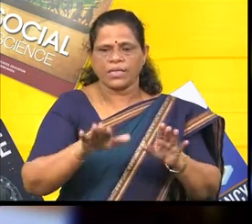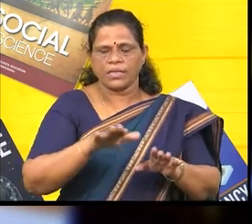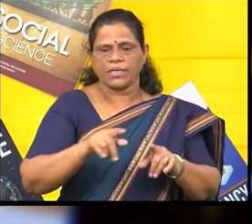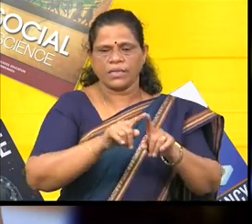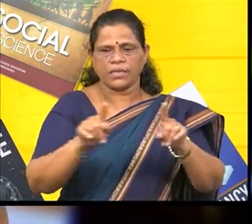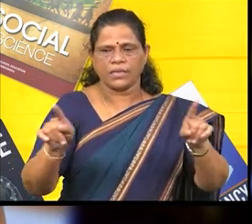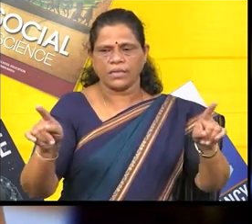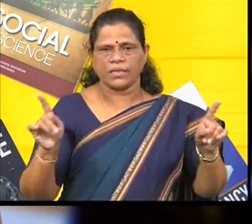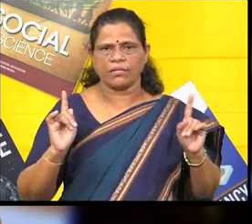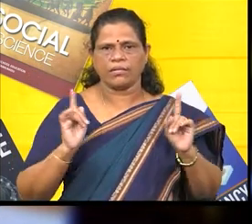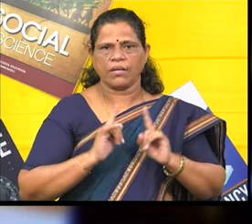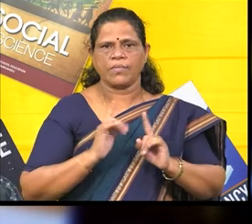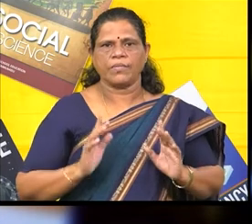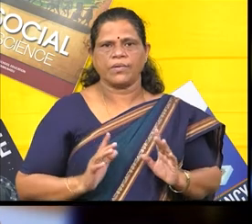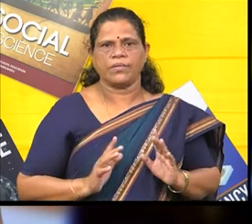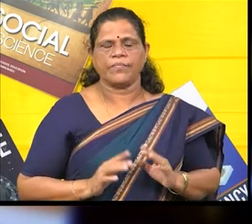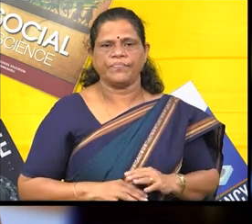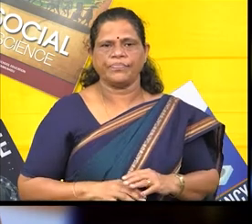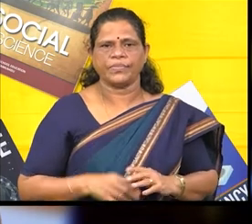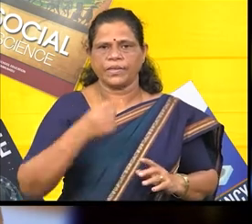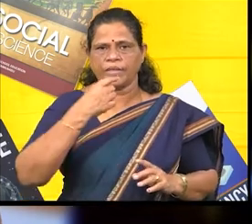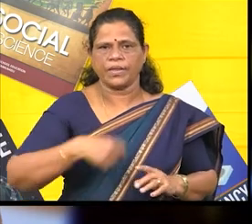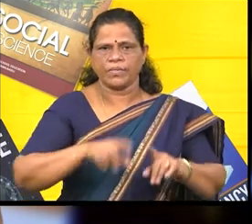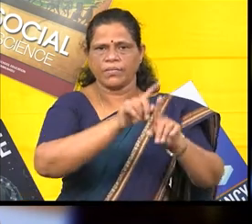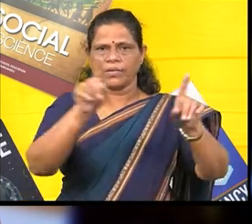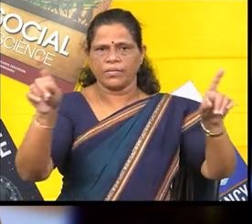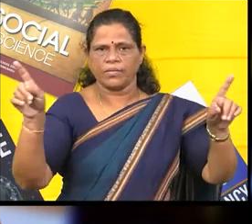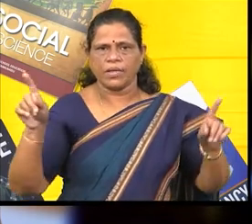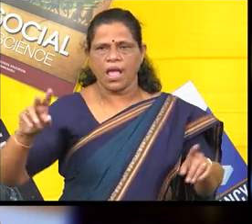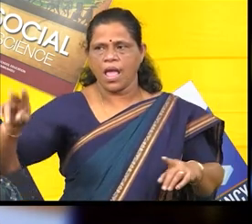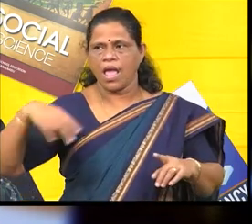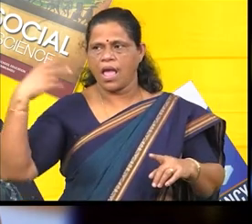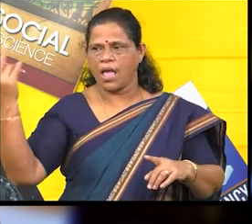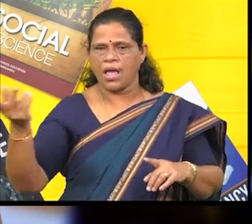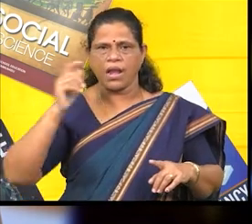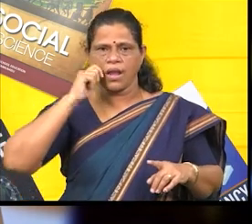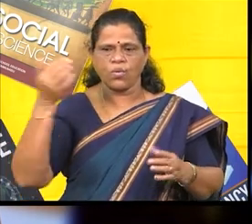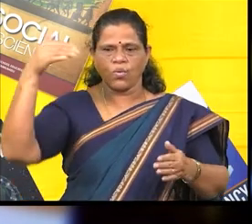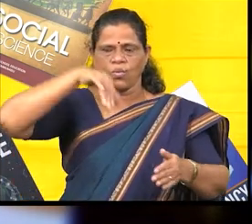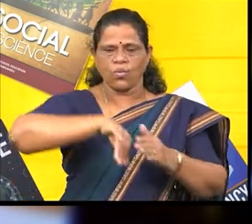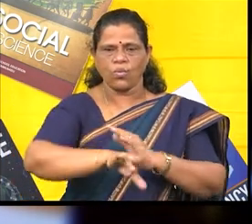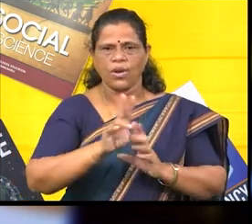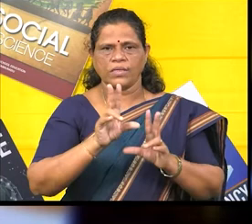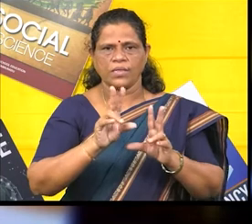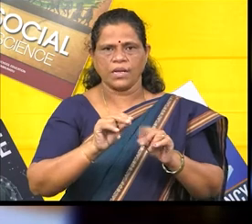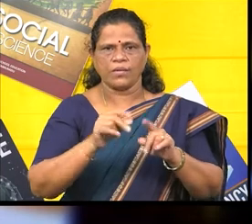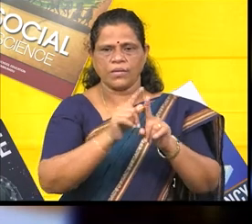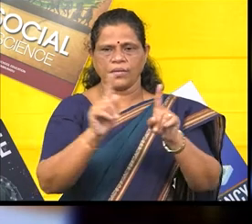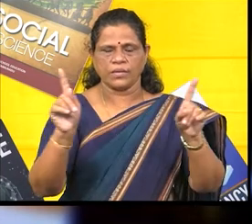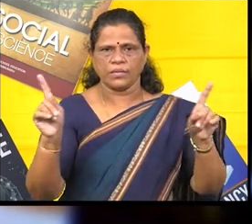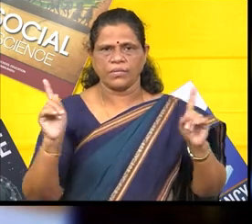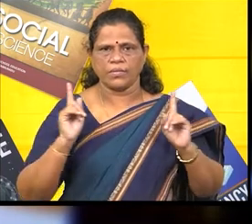பகுதியை தனிமைப்படுத்துவாங்க, குற்றம் நடந்த இடத்தை தனிமைப்படுத்துவாங்க. வேறு அயல் நபர்கள் யாரும் உள்ளே செல்லாதவாறு